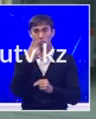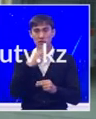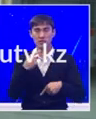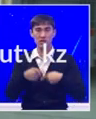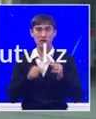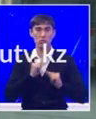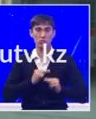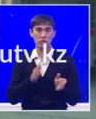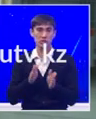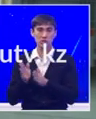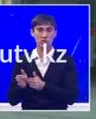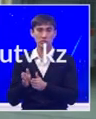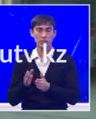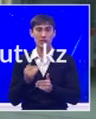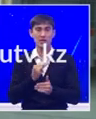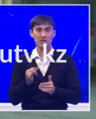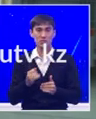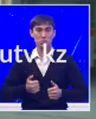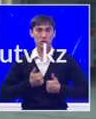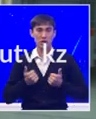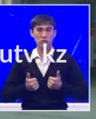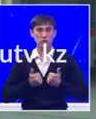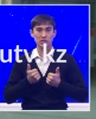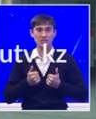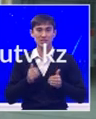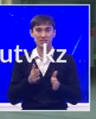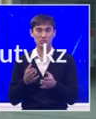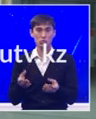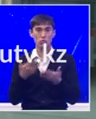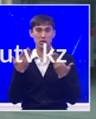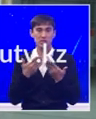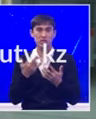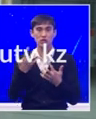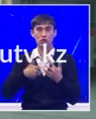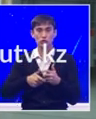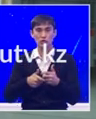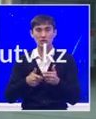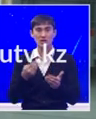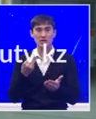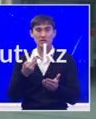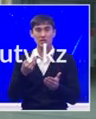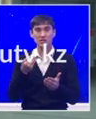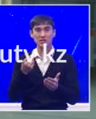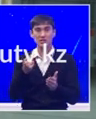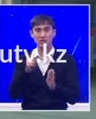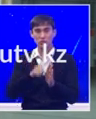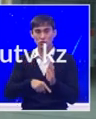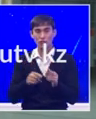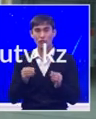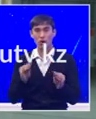по налаженной системе и пытаются систему упростить за счет внедрения дорогостоящего оборудования, либо